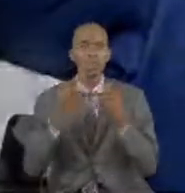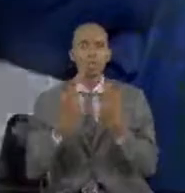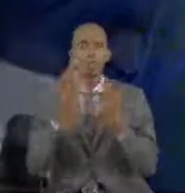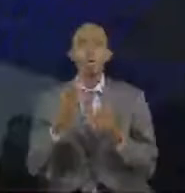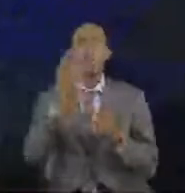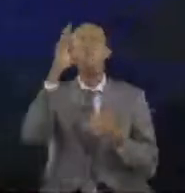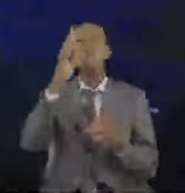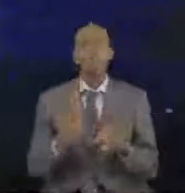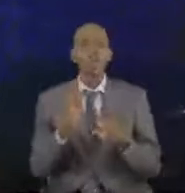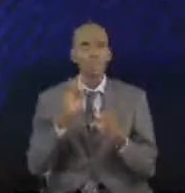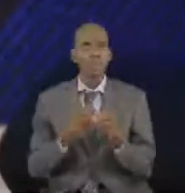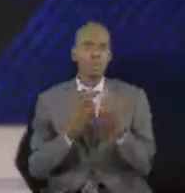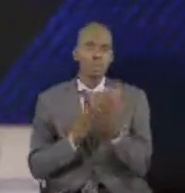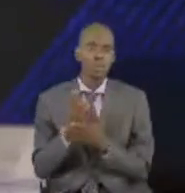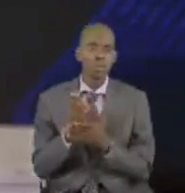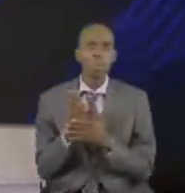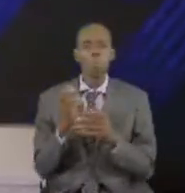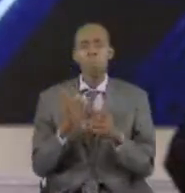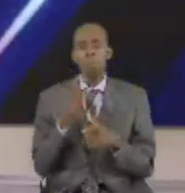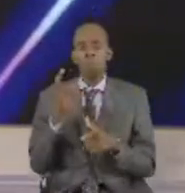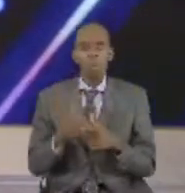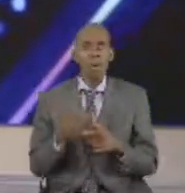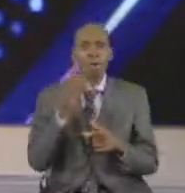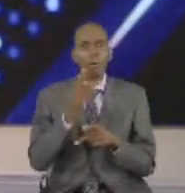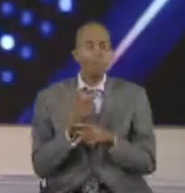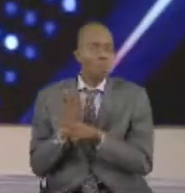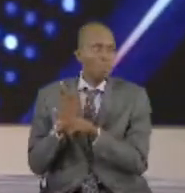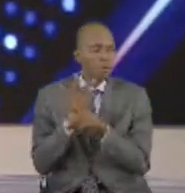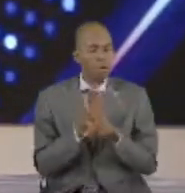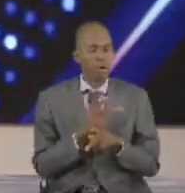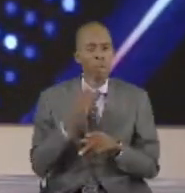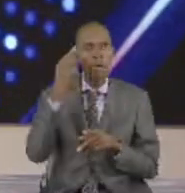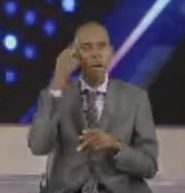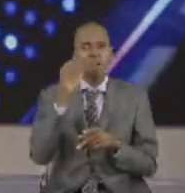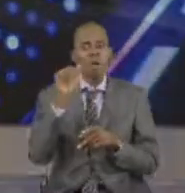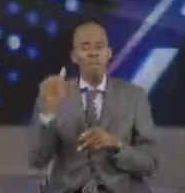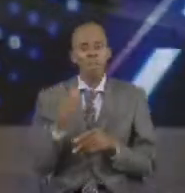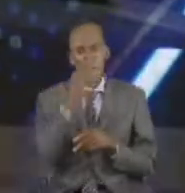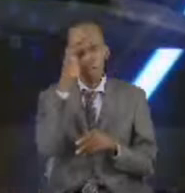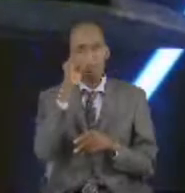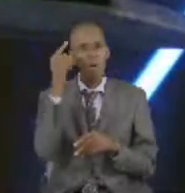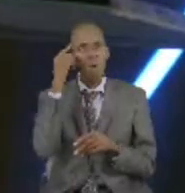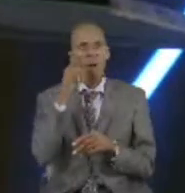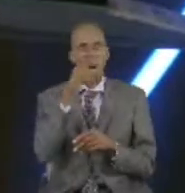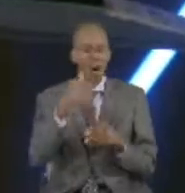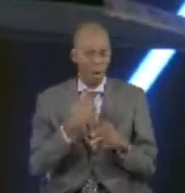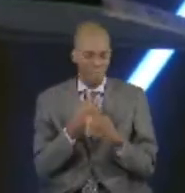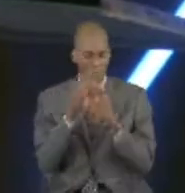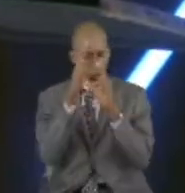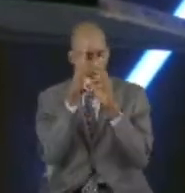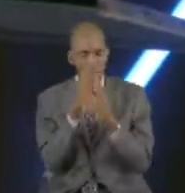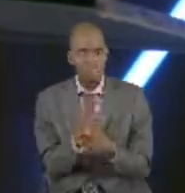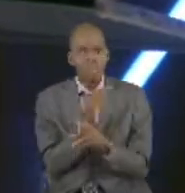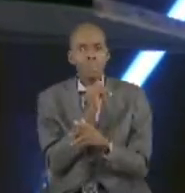sans s'inquiéter de personnes sans s'inquiéter de personnes car tu ne regardes pas